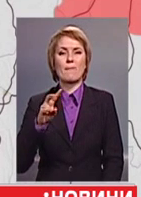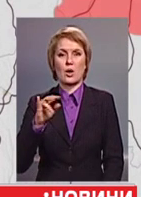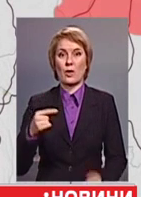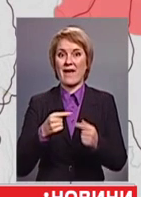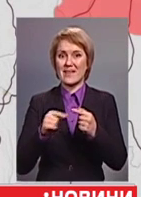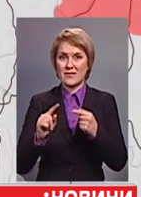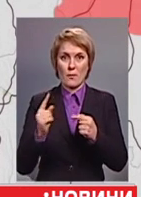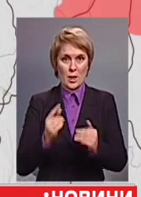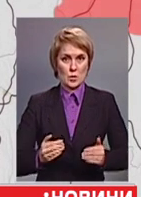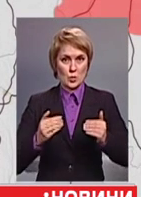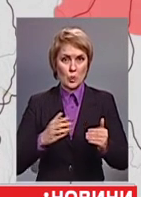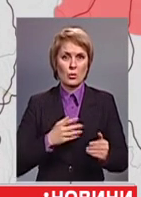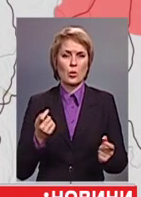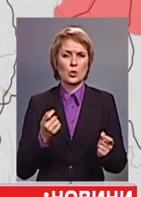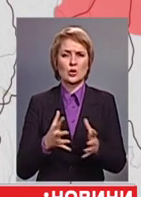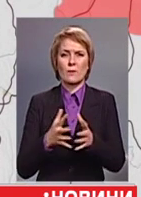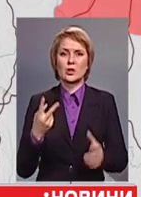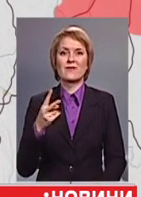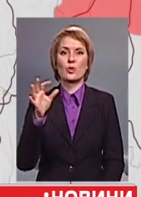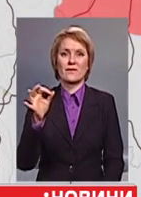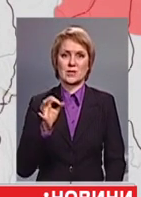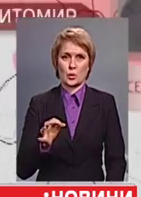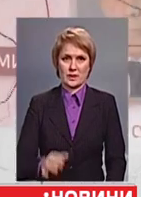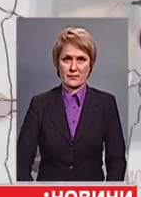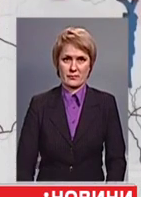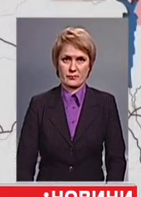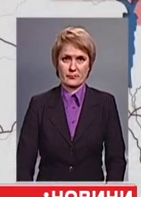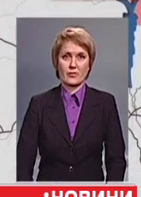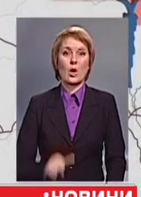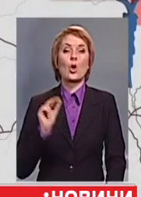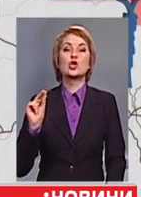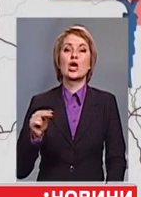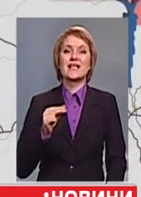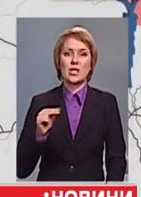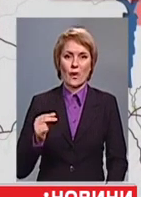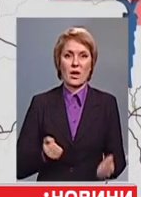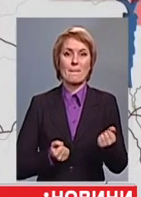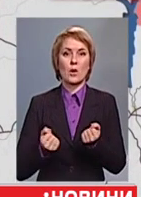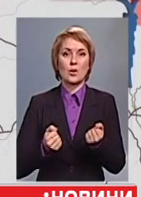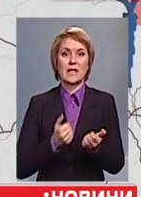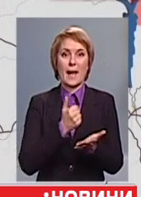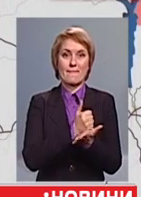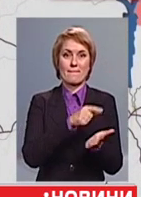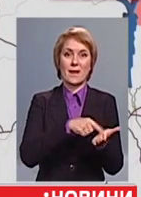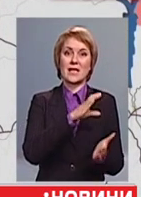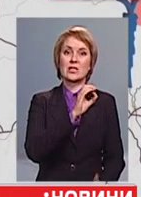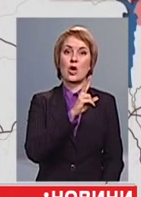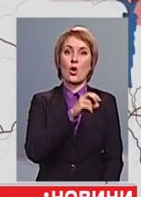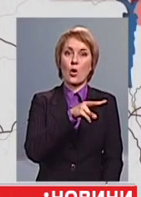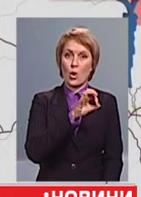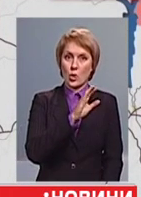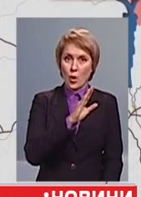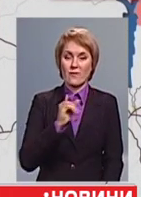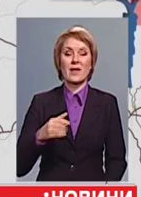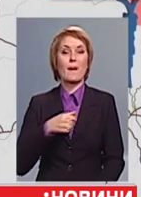кандидатами в першому турі трохи більше, ніж 2%. У Чернігові боротимуться мер Олександр Соколов та